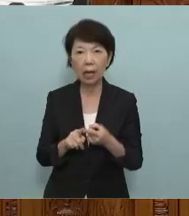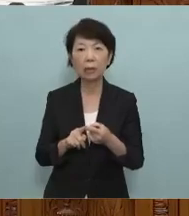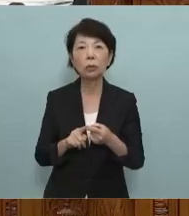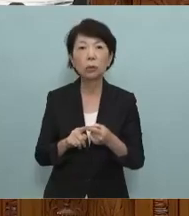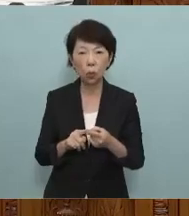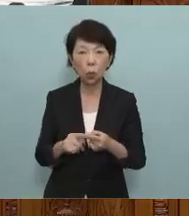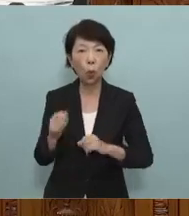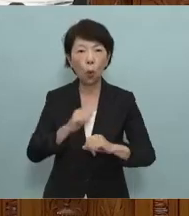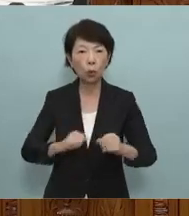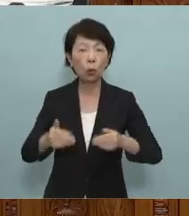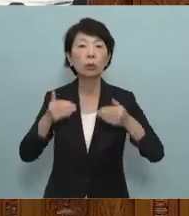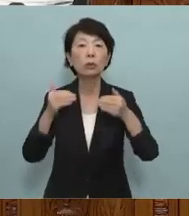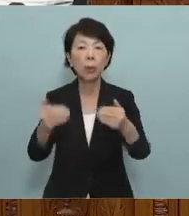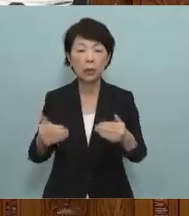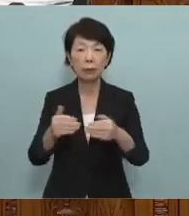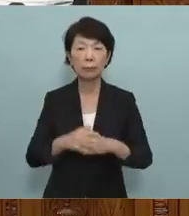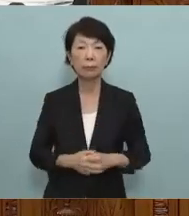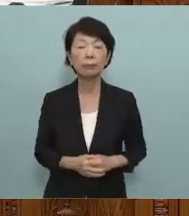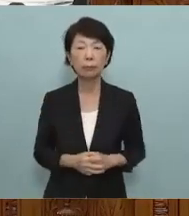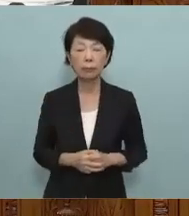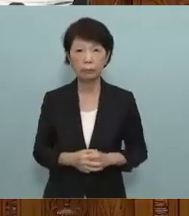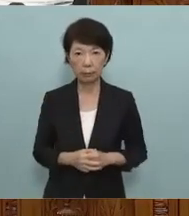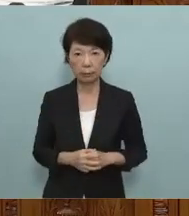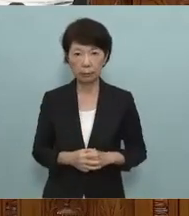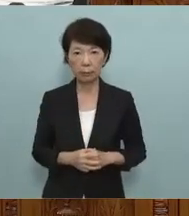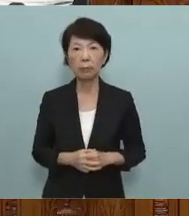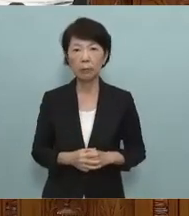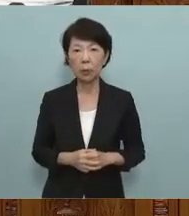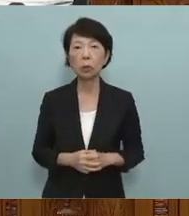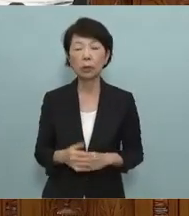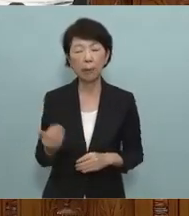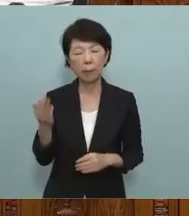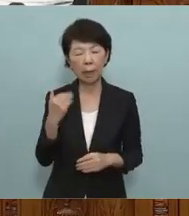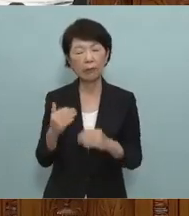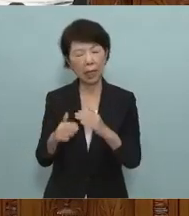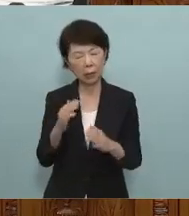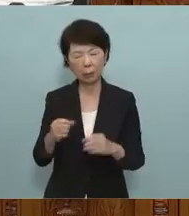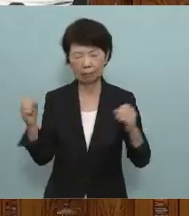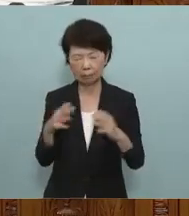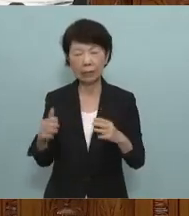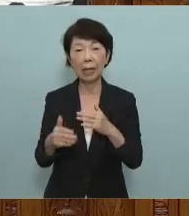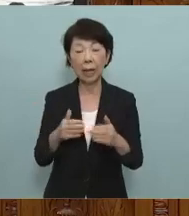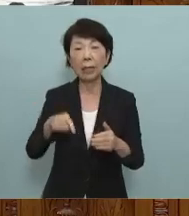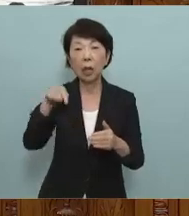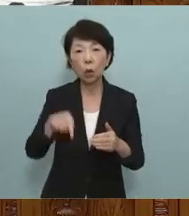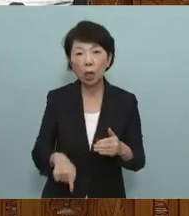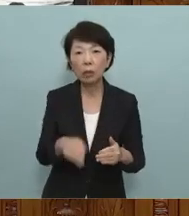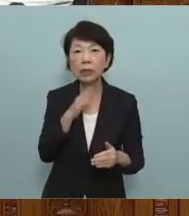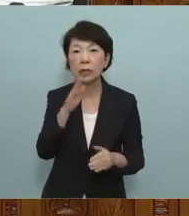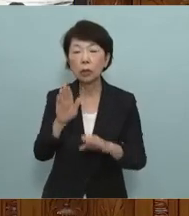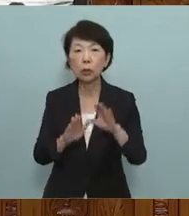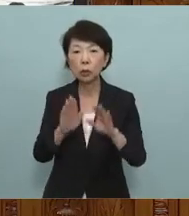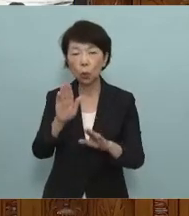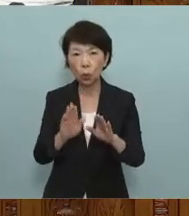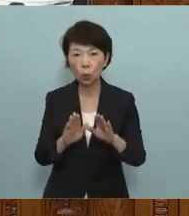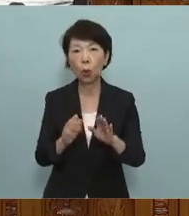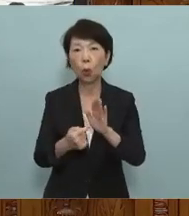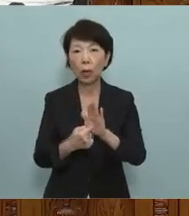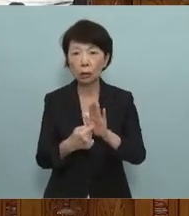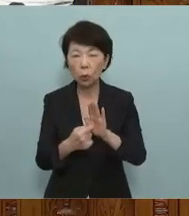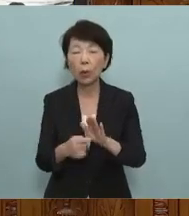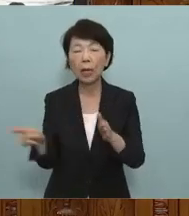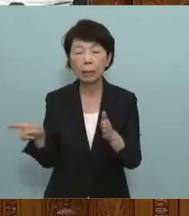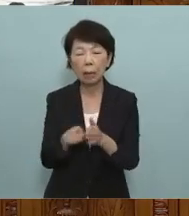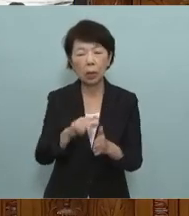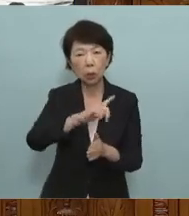進めてまいります。被爆の実相に対する理解の向上については、これまでもさまざまな取り組みを